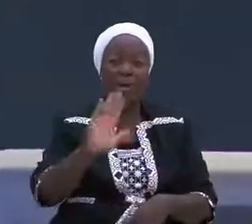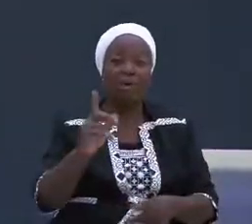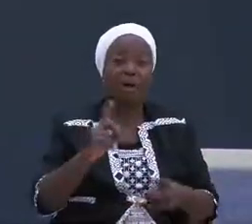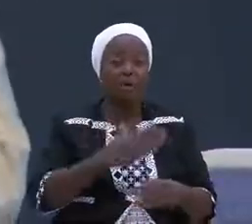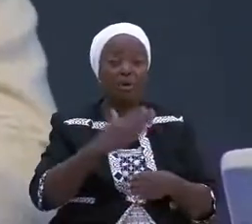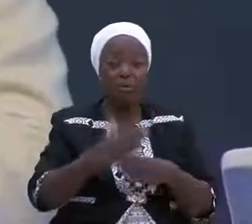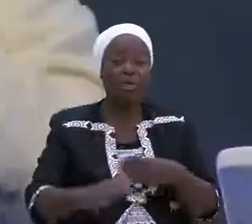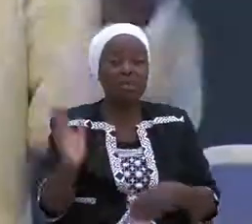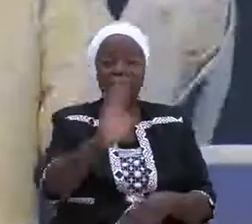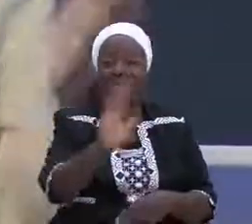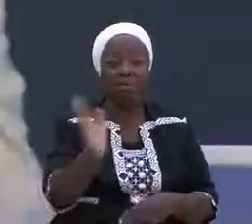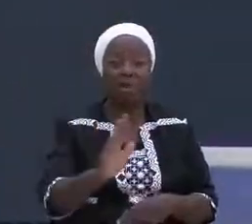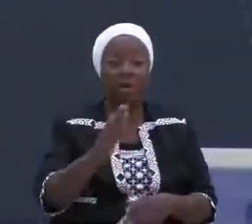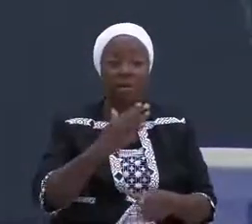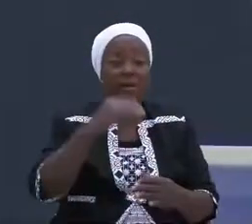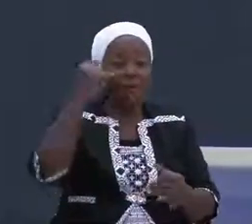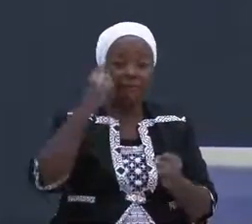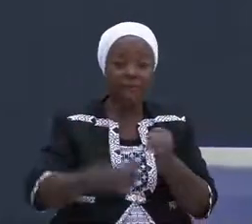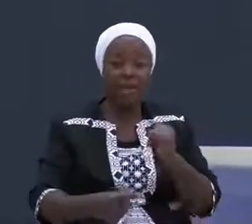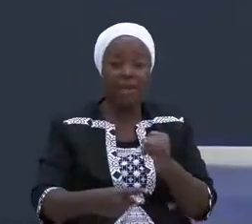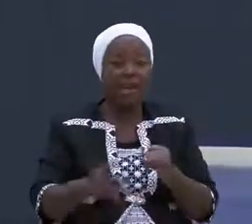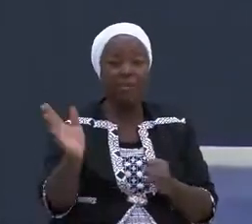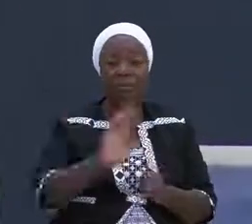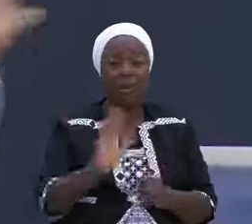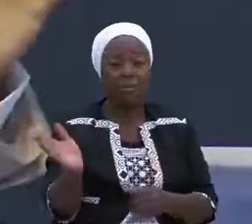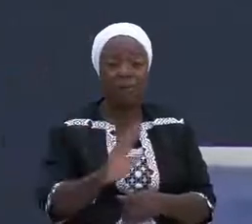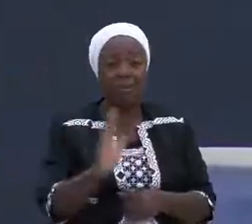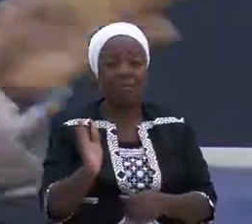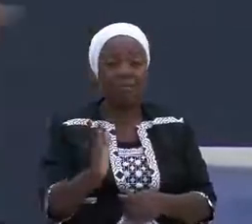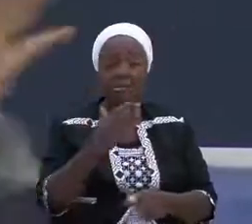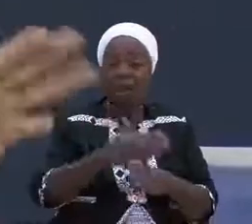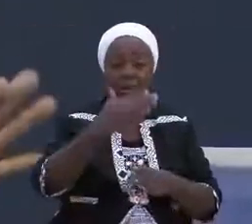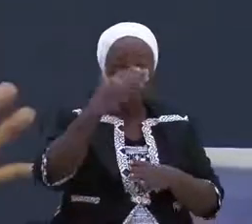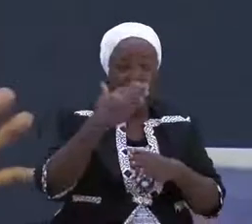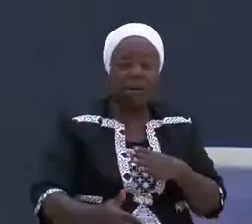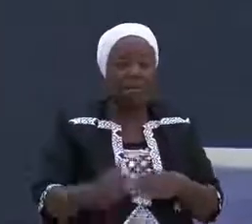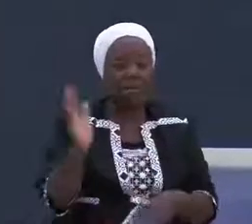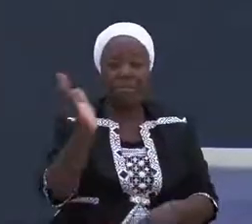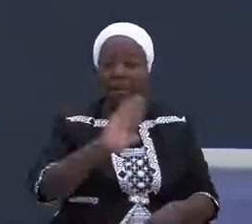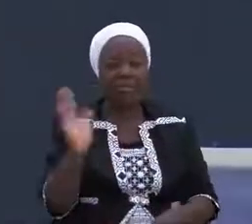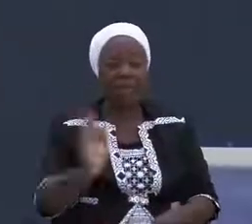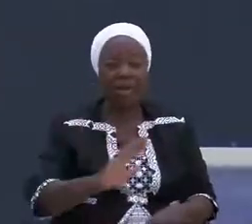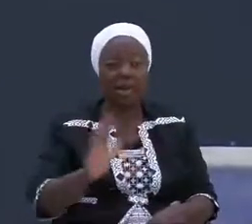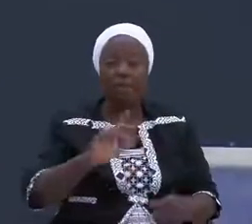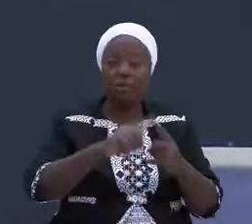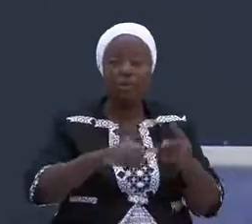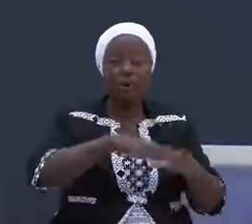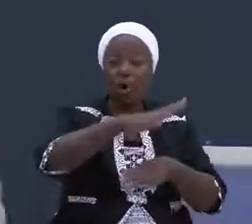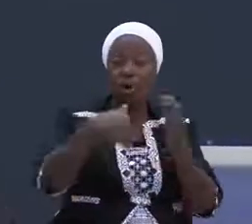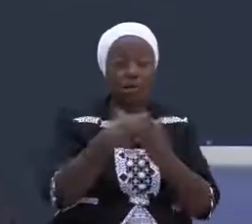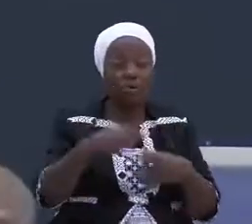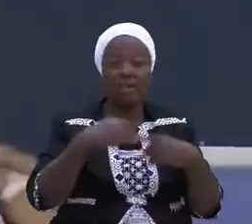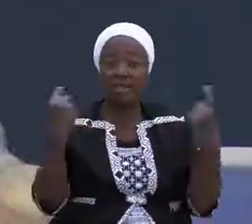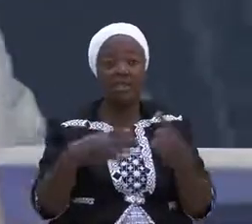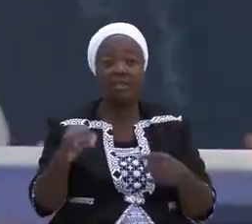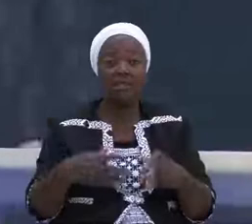Hein, au revoir total, au revoir final, au revoir complet à tous les